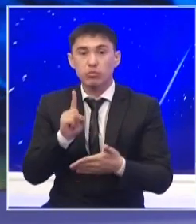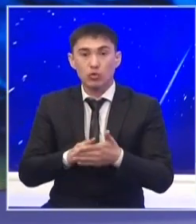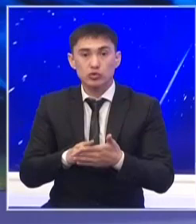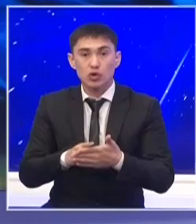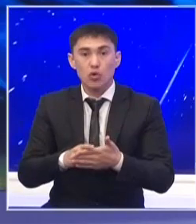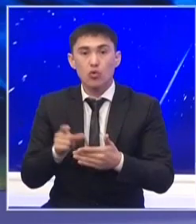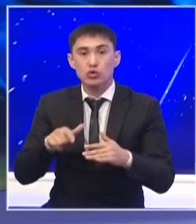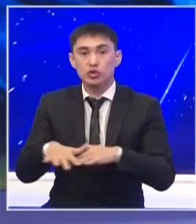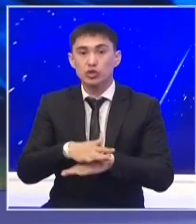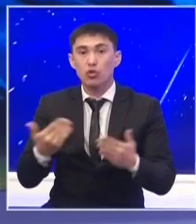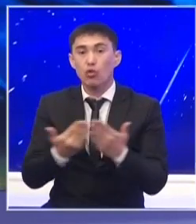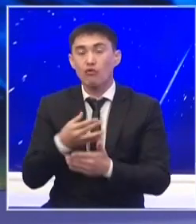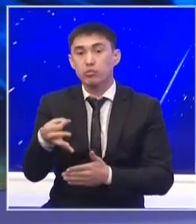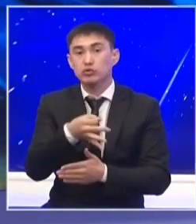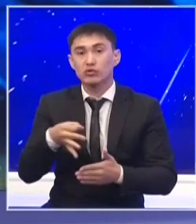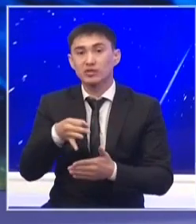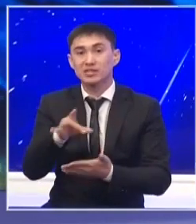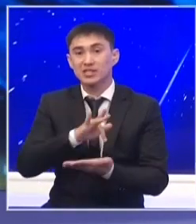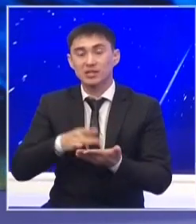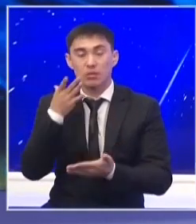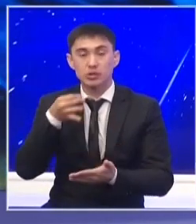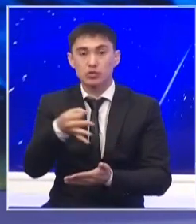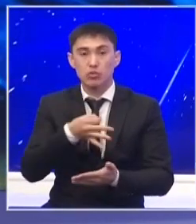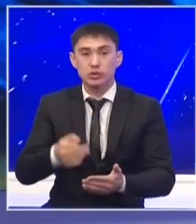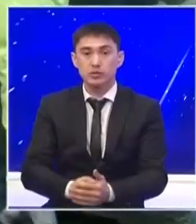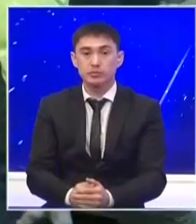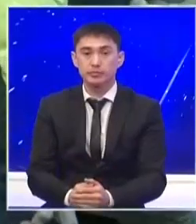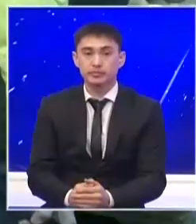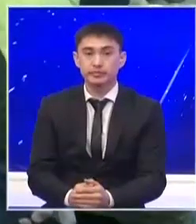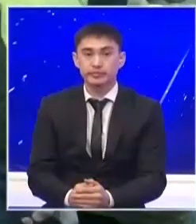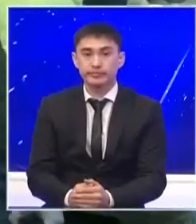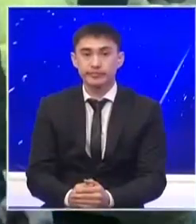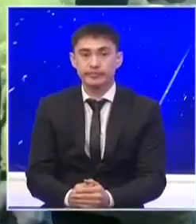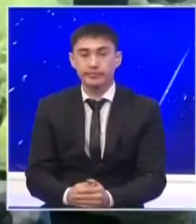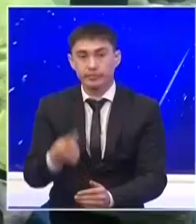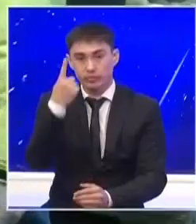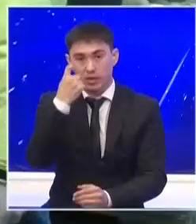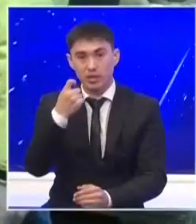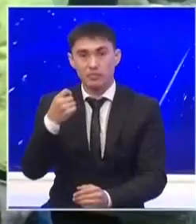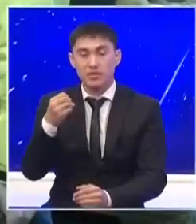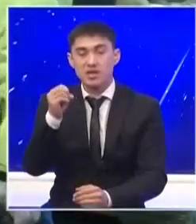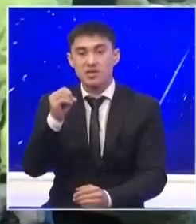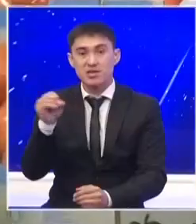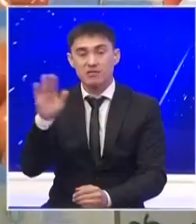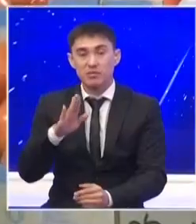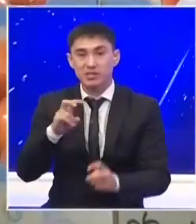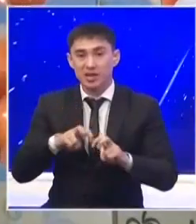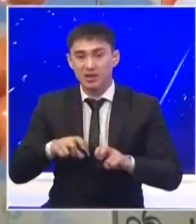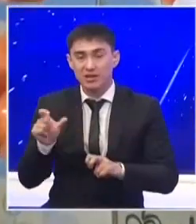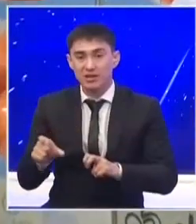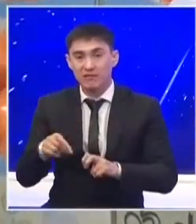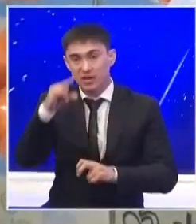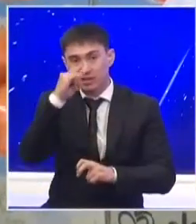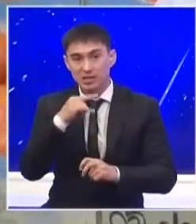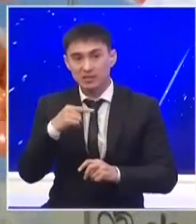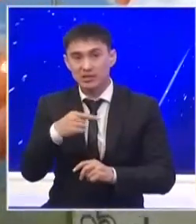у жителей нового областного центра Алматинской области. По данным европейских аналитиков, Казахстан оказался в